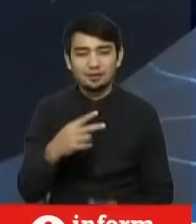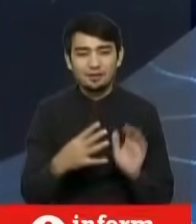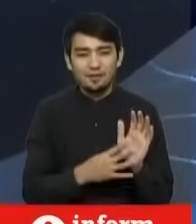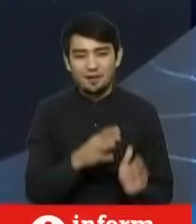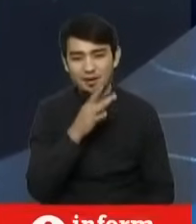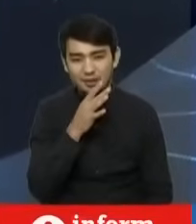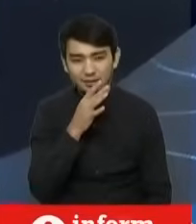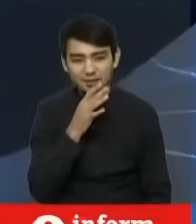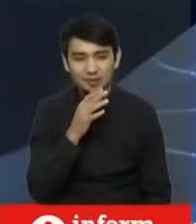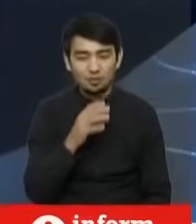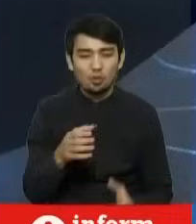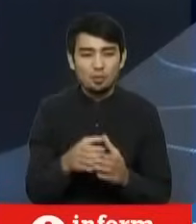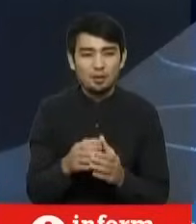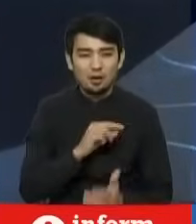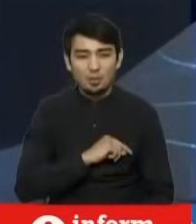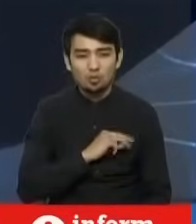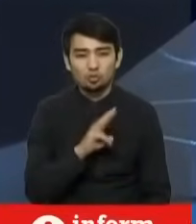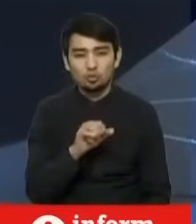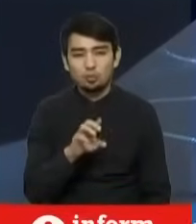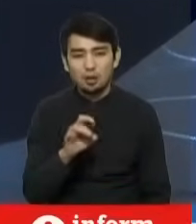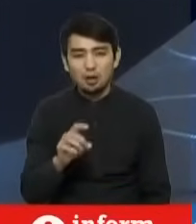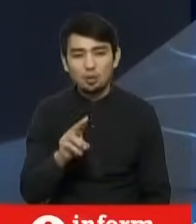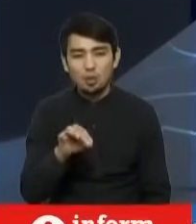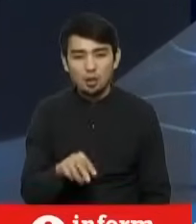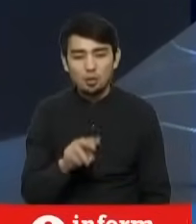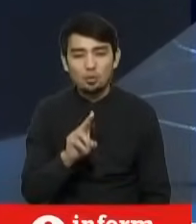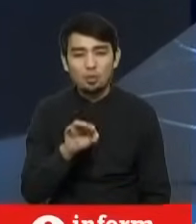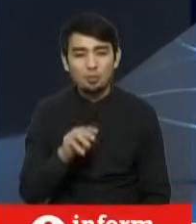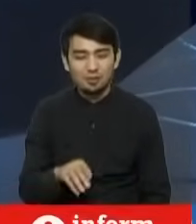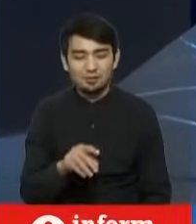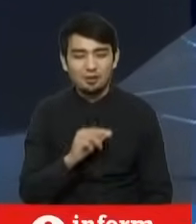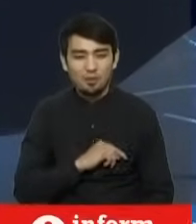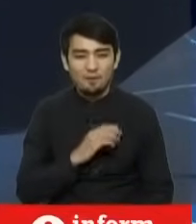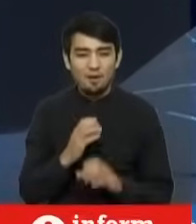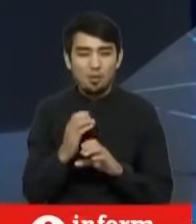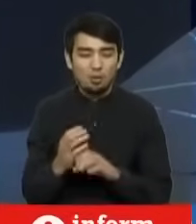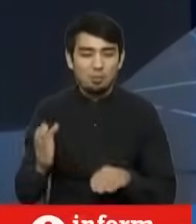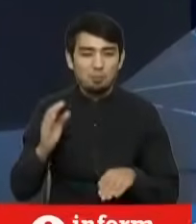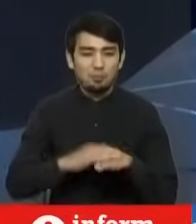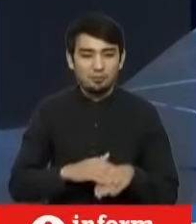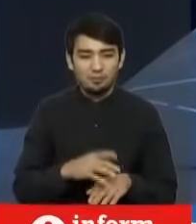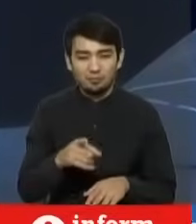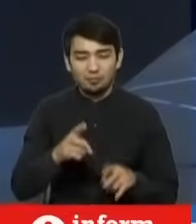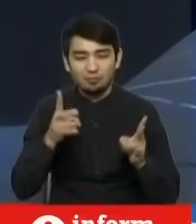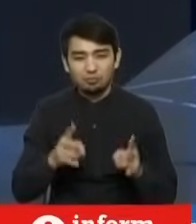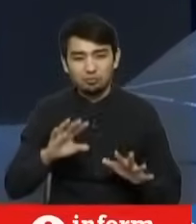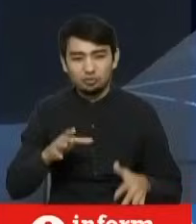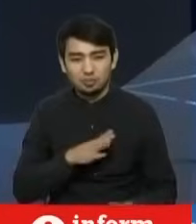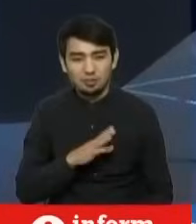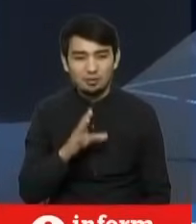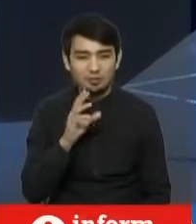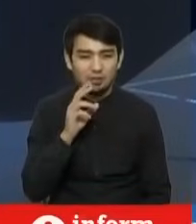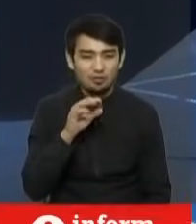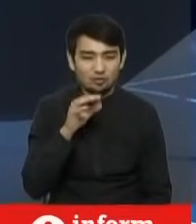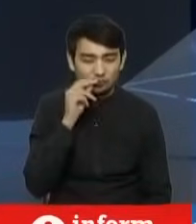29-летнего сотрудника компании «Шубаркуль-Кюмер» раздавило вагонами. Несчастный случай произошел накануне вечером. Супруга погибшего боится,